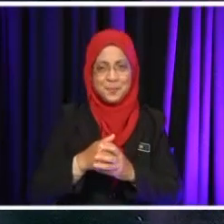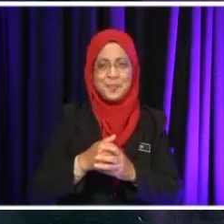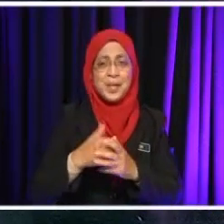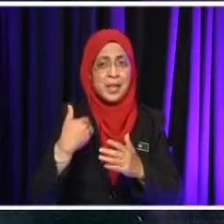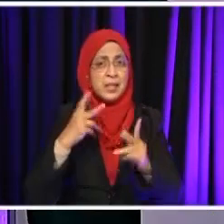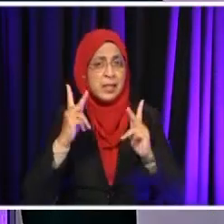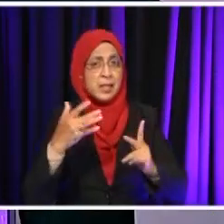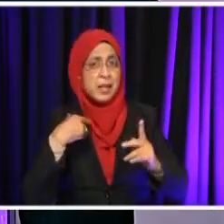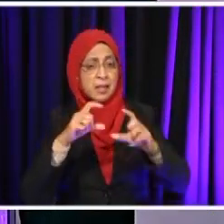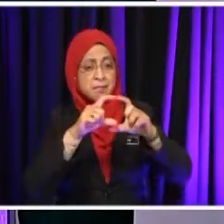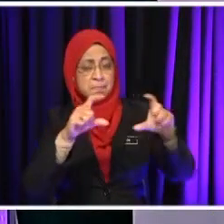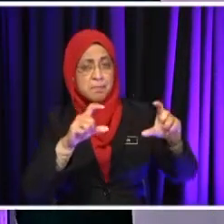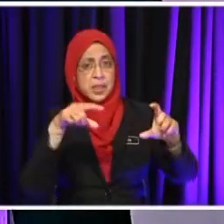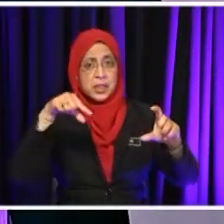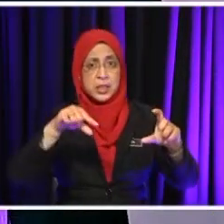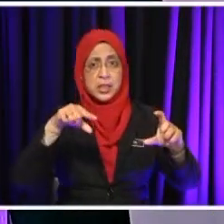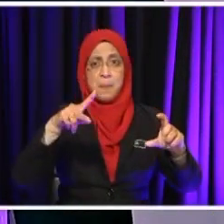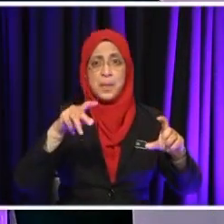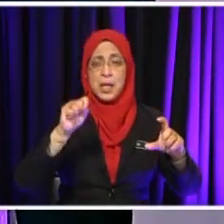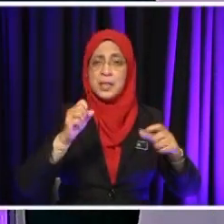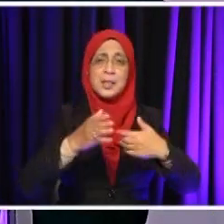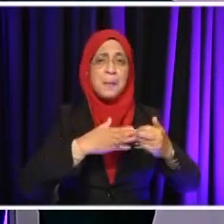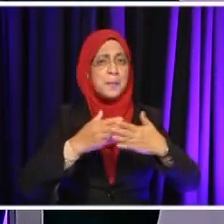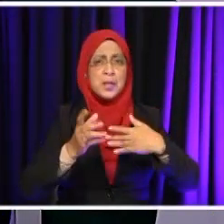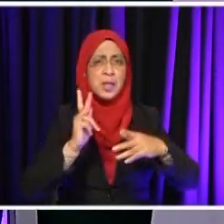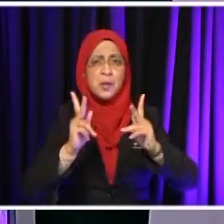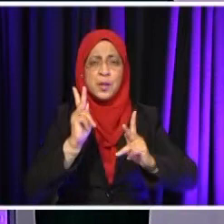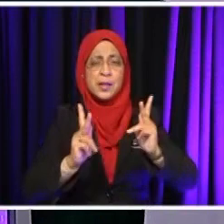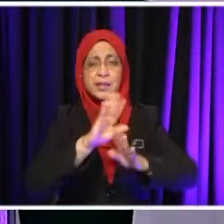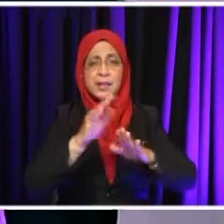jadi tak apa sebab kita ada dari pemerintah kita